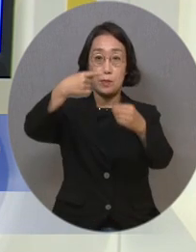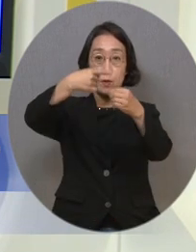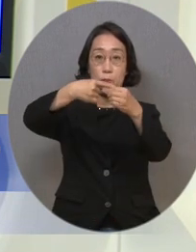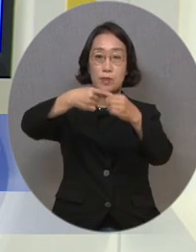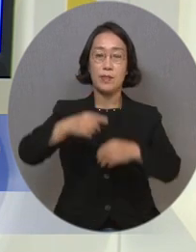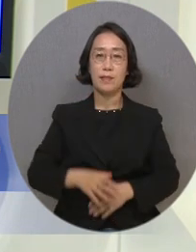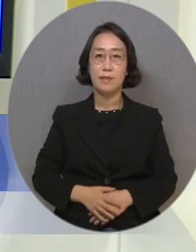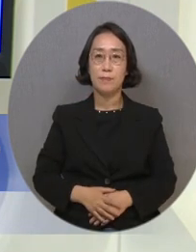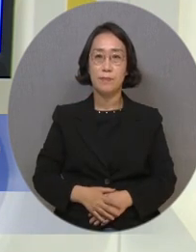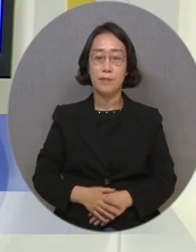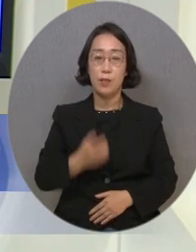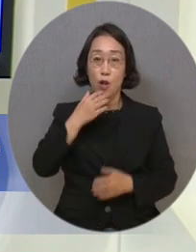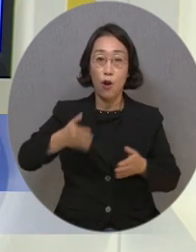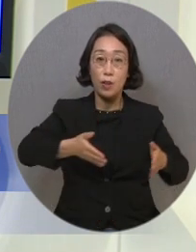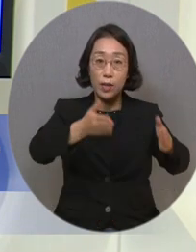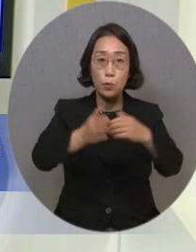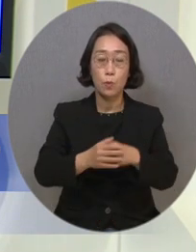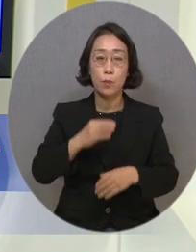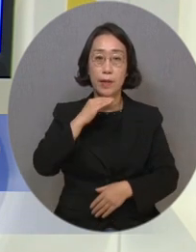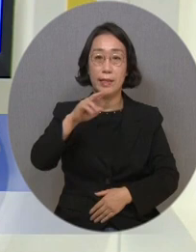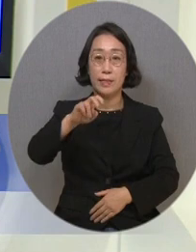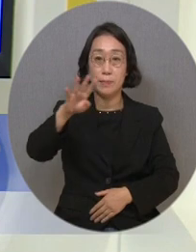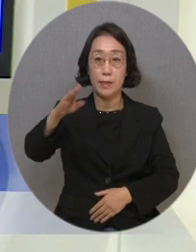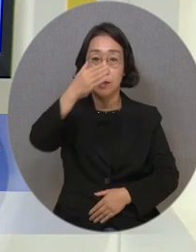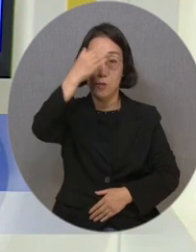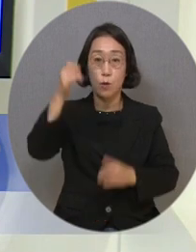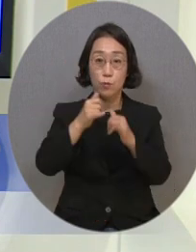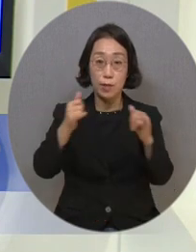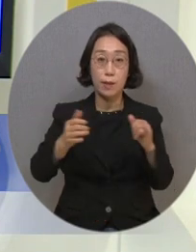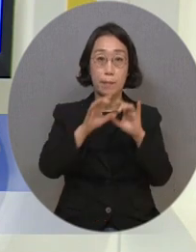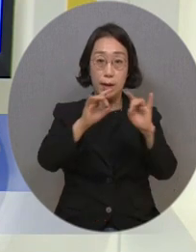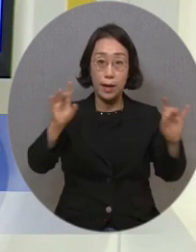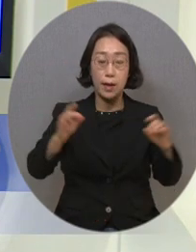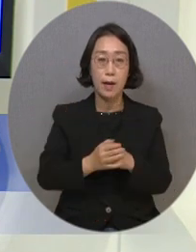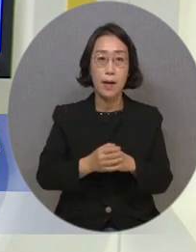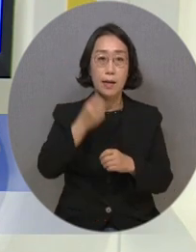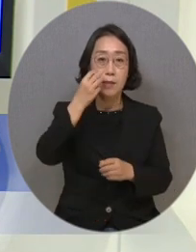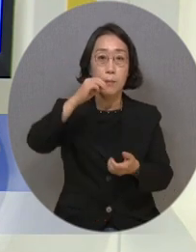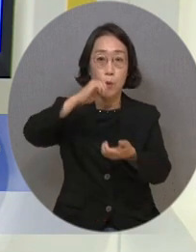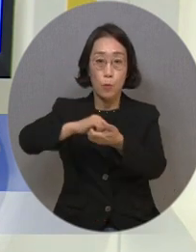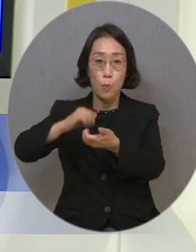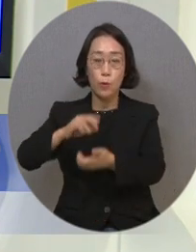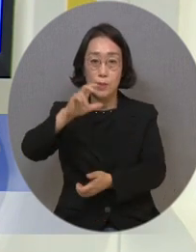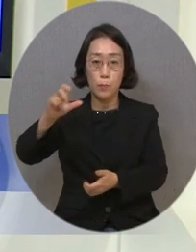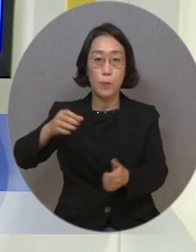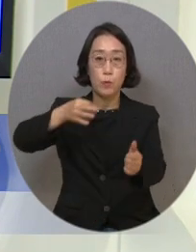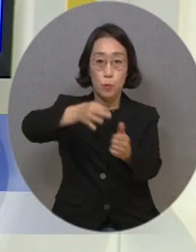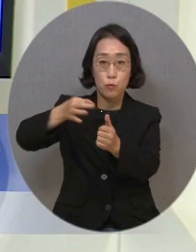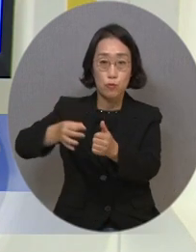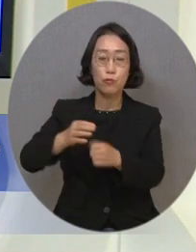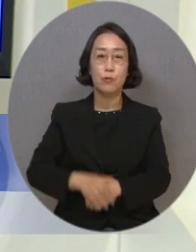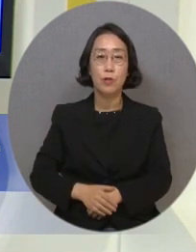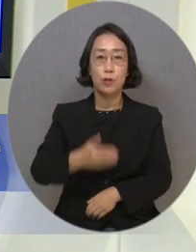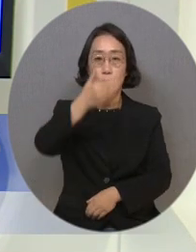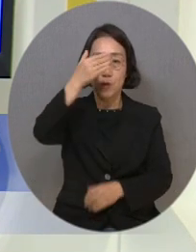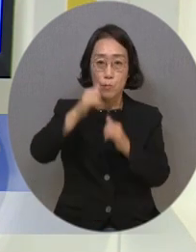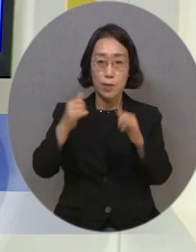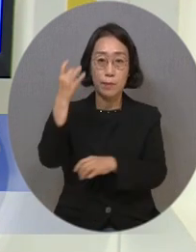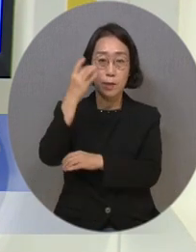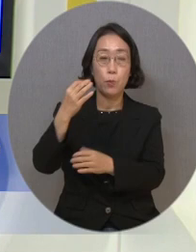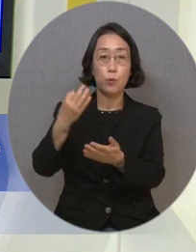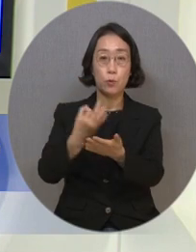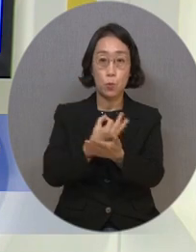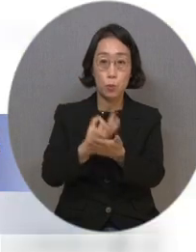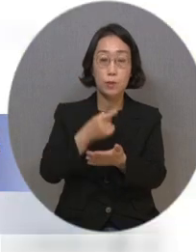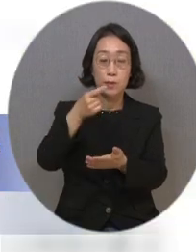기사입니다 경기도가 만 24세 청년에게 분기별로 25만 원을 지급하는 청년 기본소득